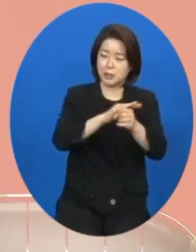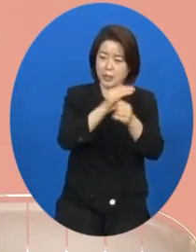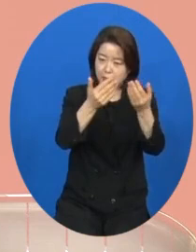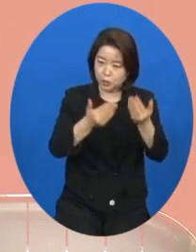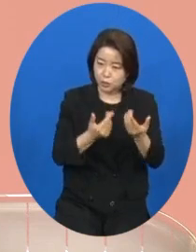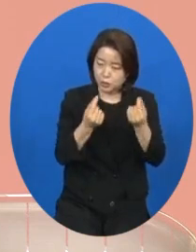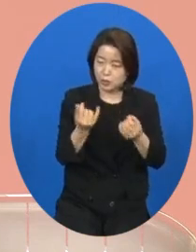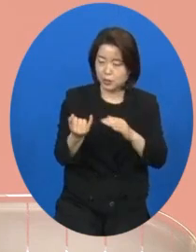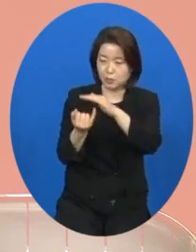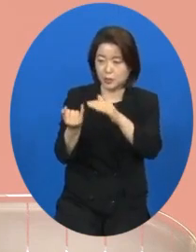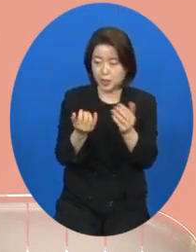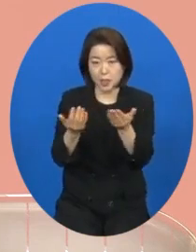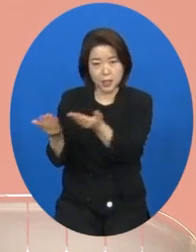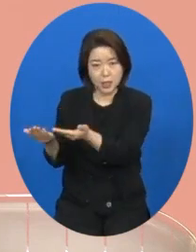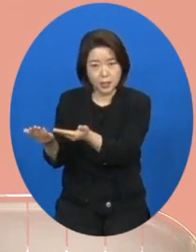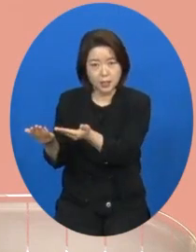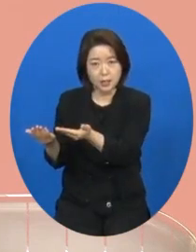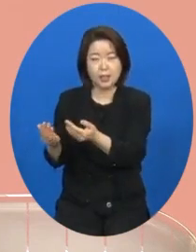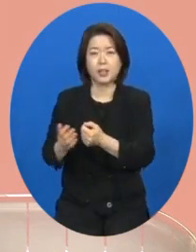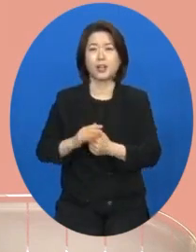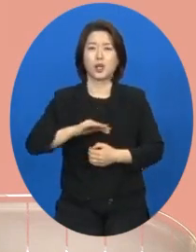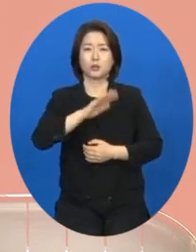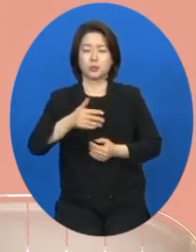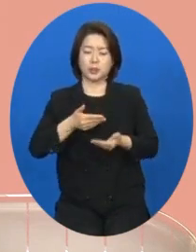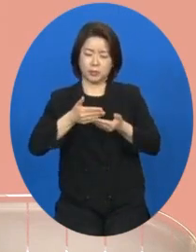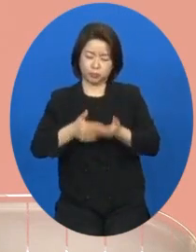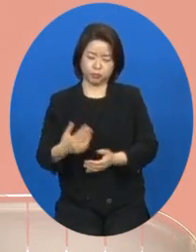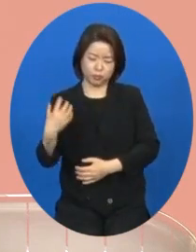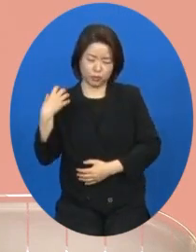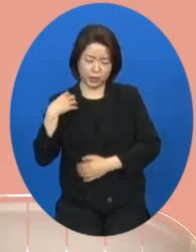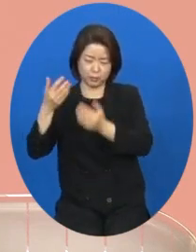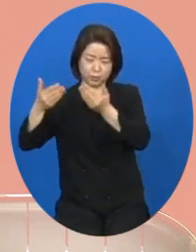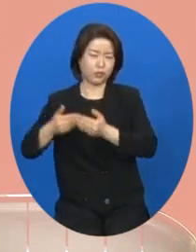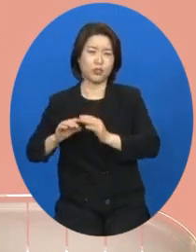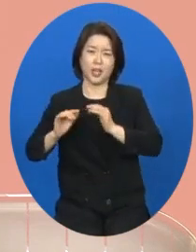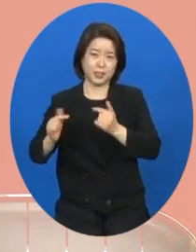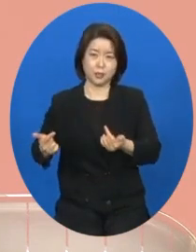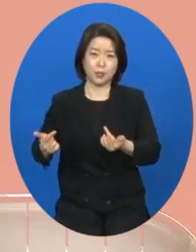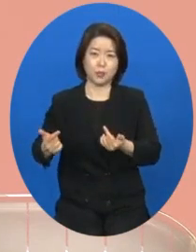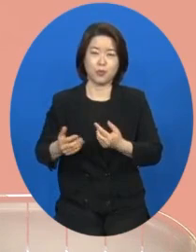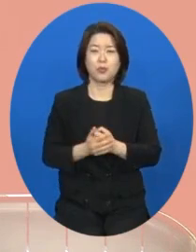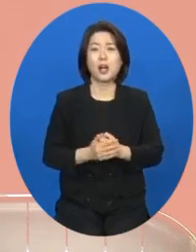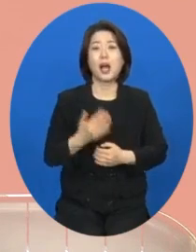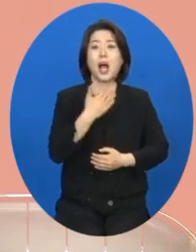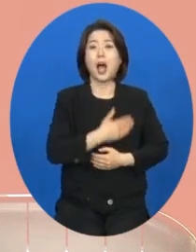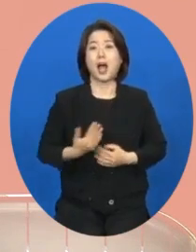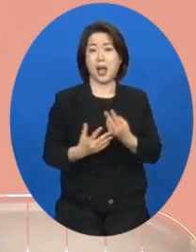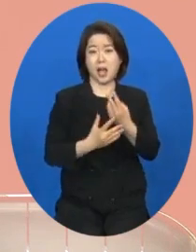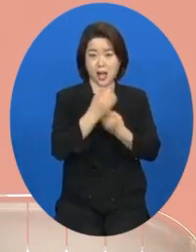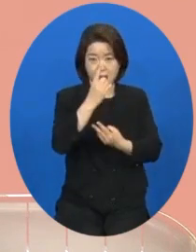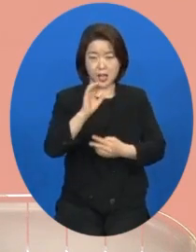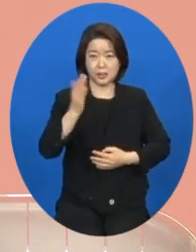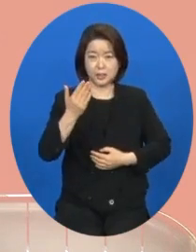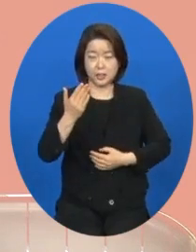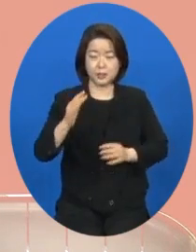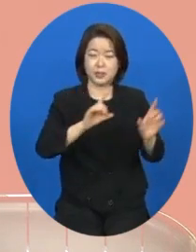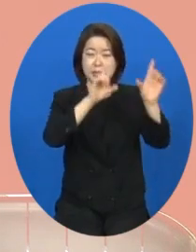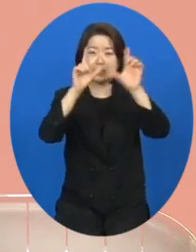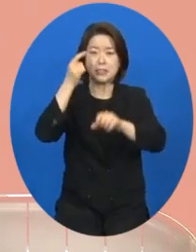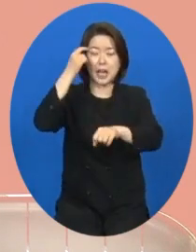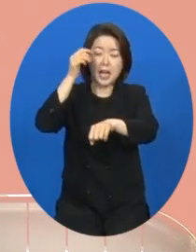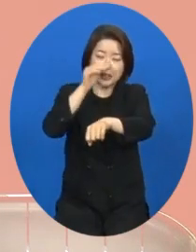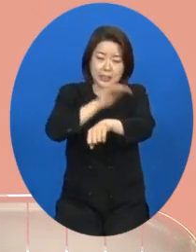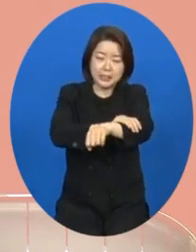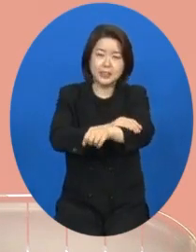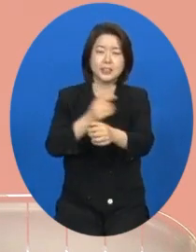것은 우리에게 아주 무거운 짐을 주신 게 아니고 한 몸이 되어서 사는 지혜를 가르쳐